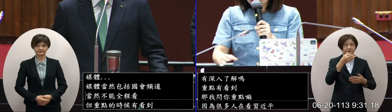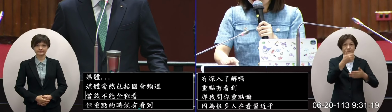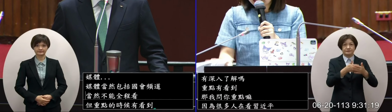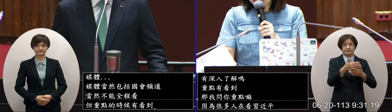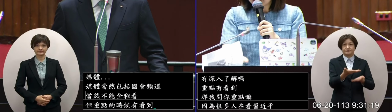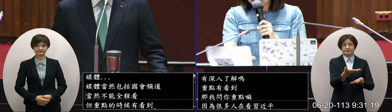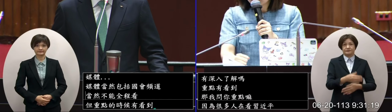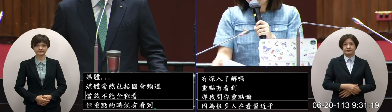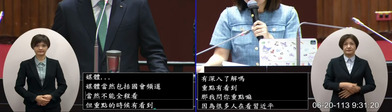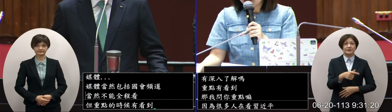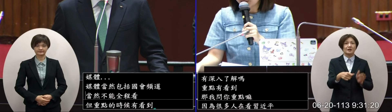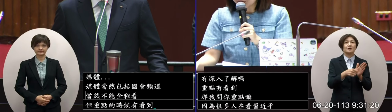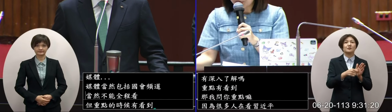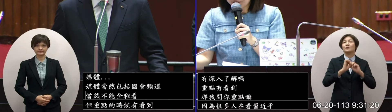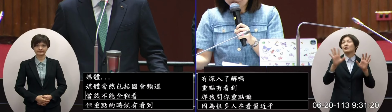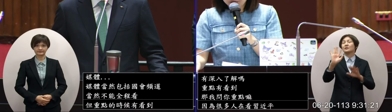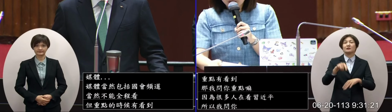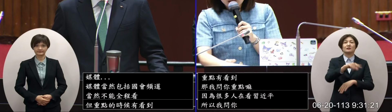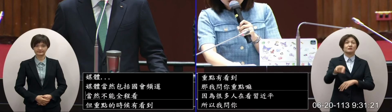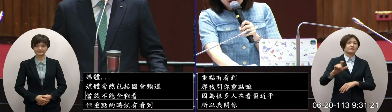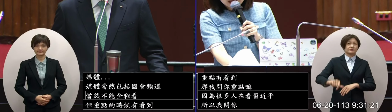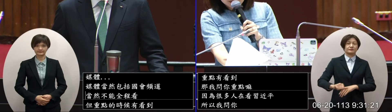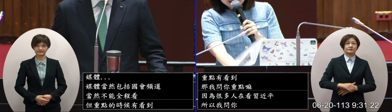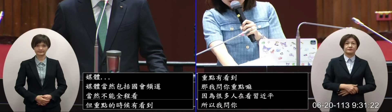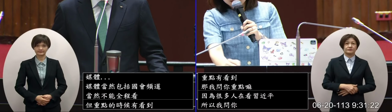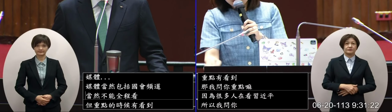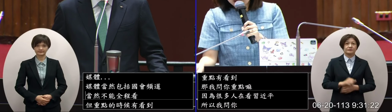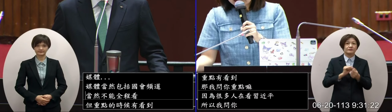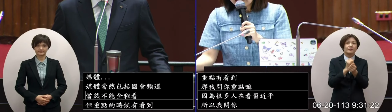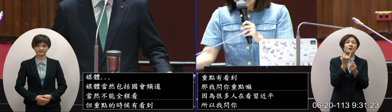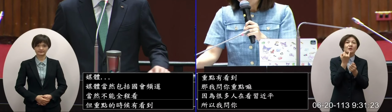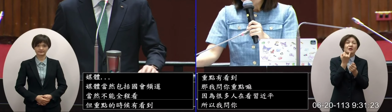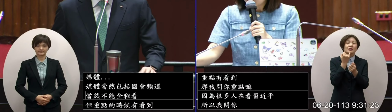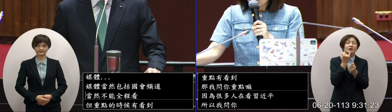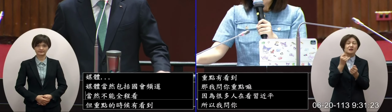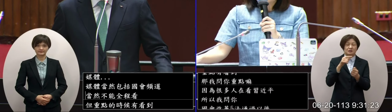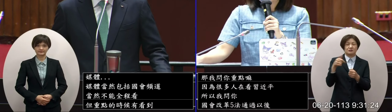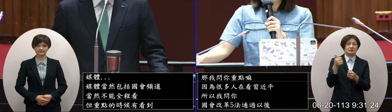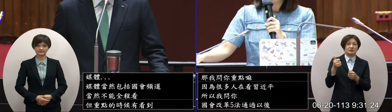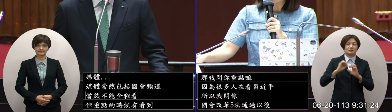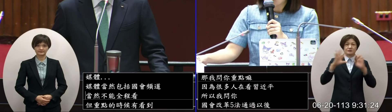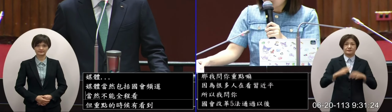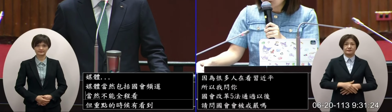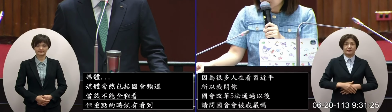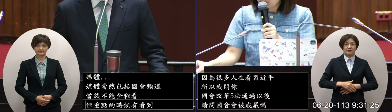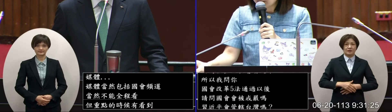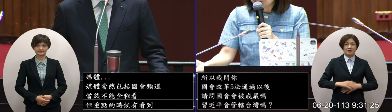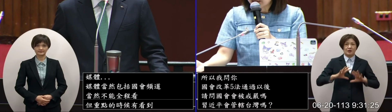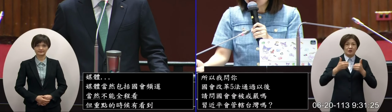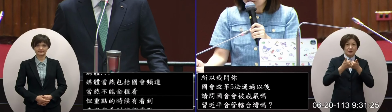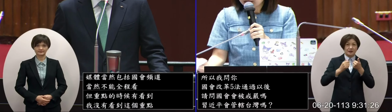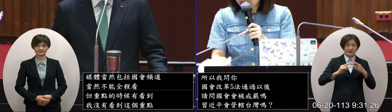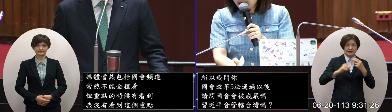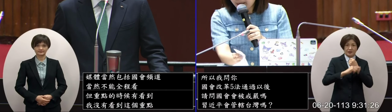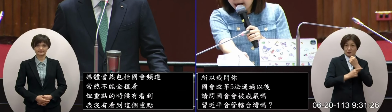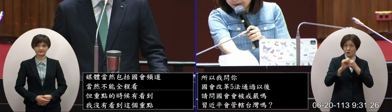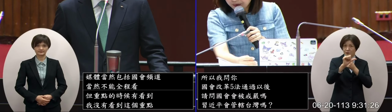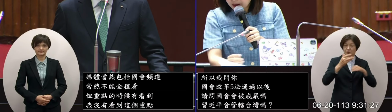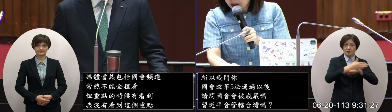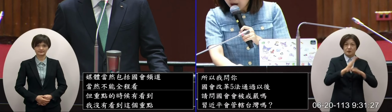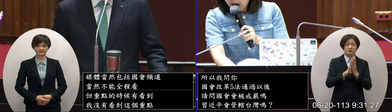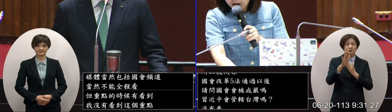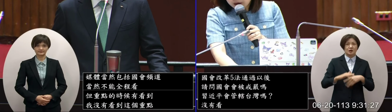我不用多念他的名字，很多人都很熟，柯建铭讲的。再来，国会改革无法通过之后会出现这种情